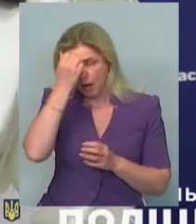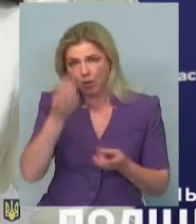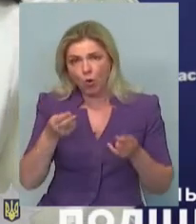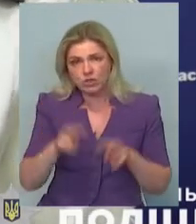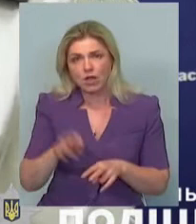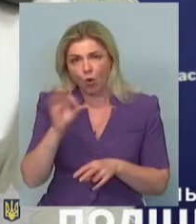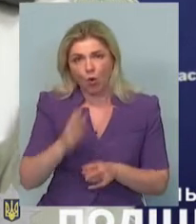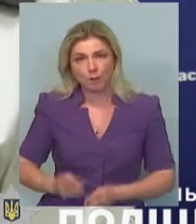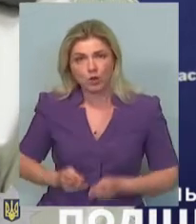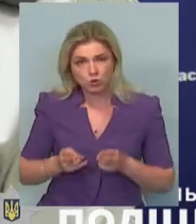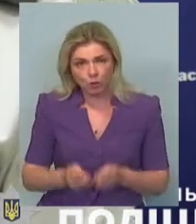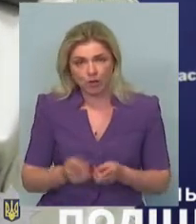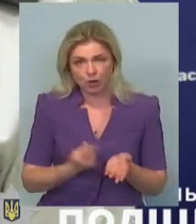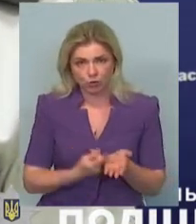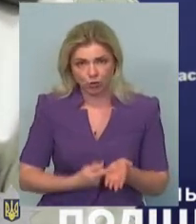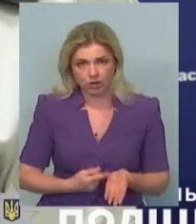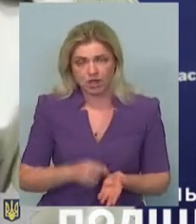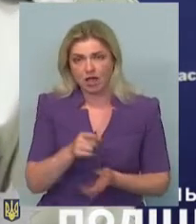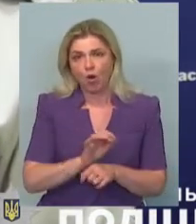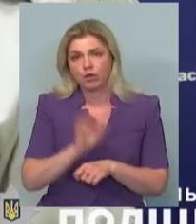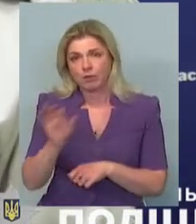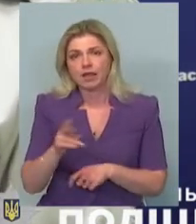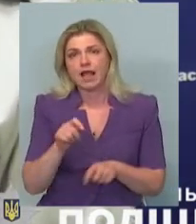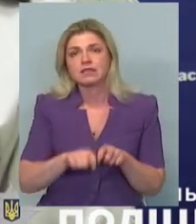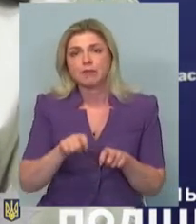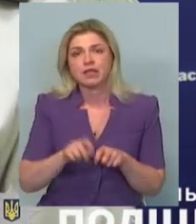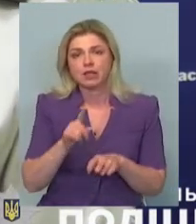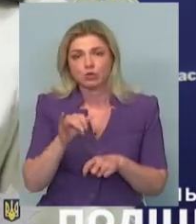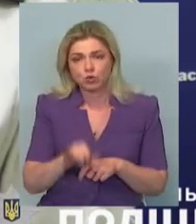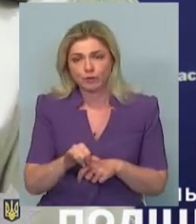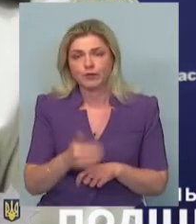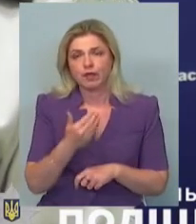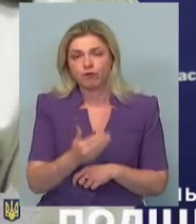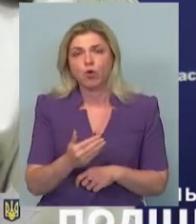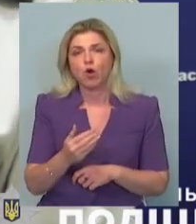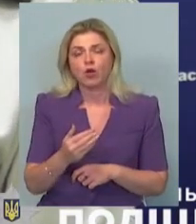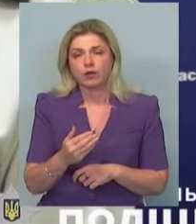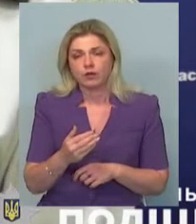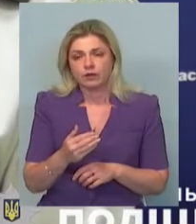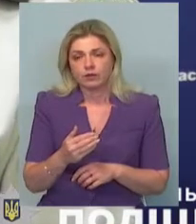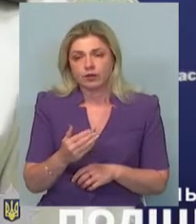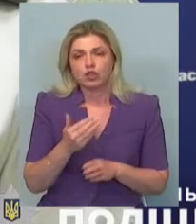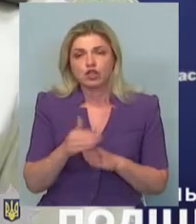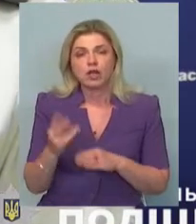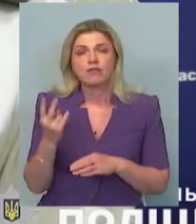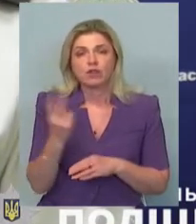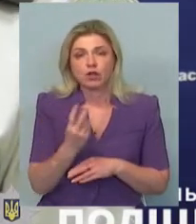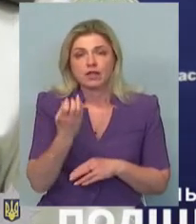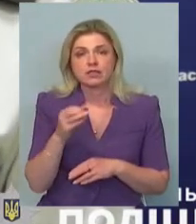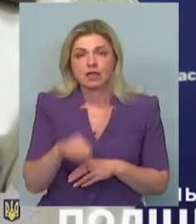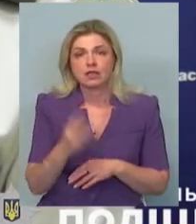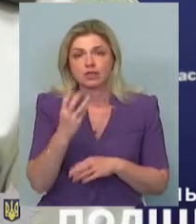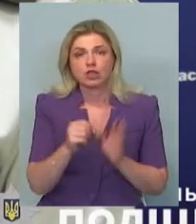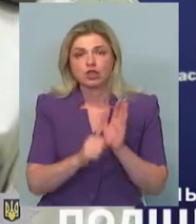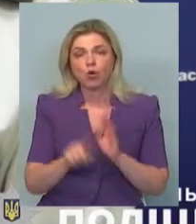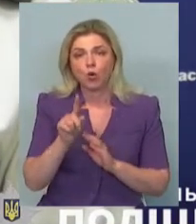направлена на комп'ютерно-технічну експертизу. Дії зловмисників кваліфікуються за ознаками частини 2 статті